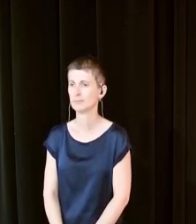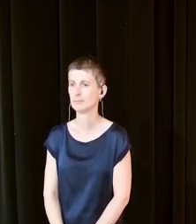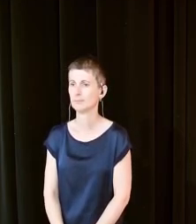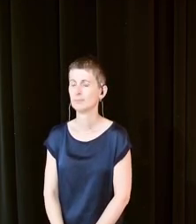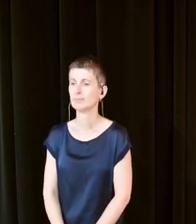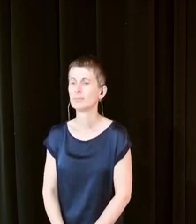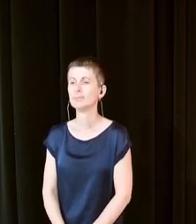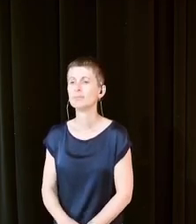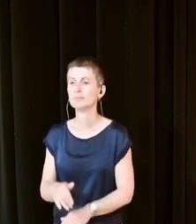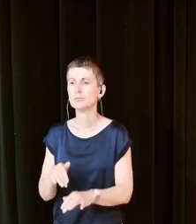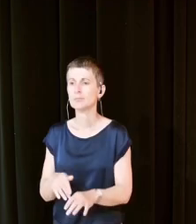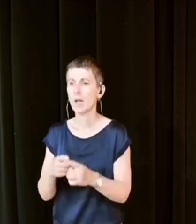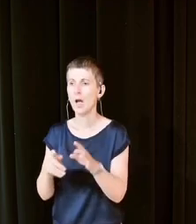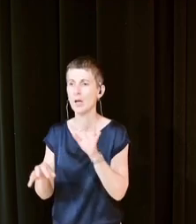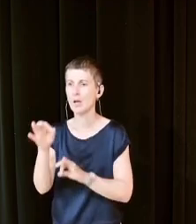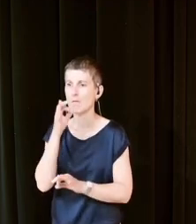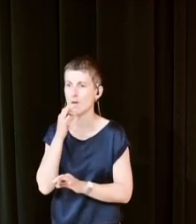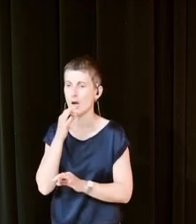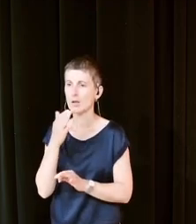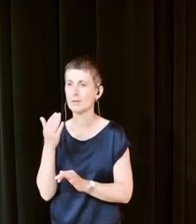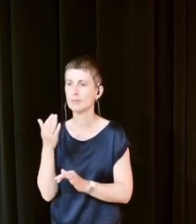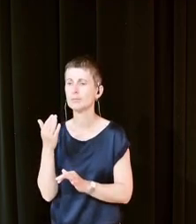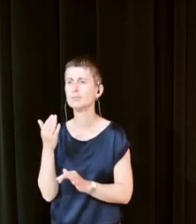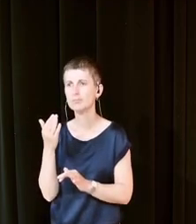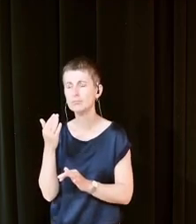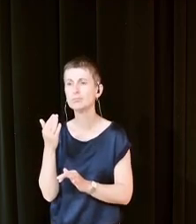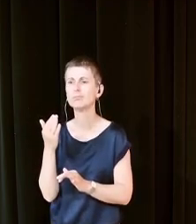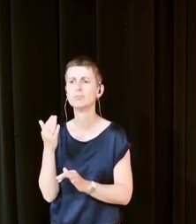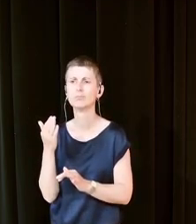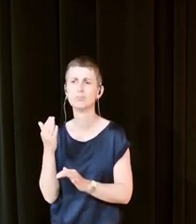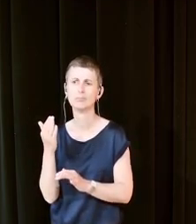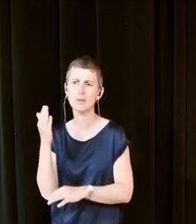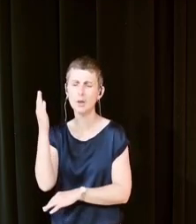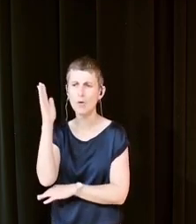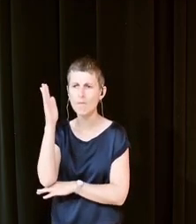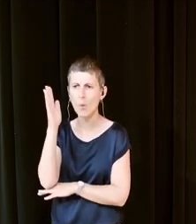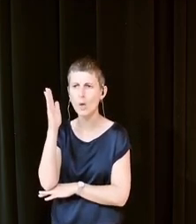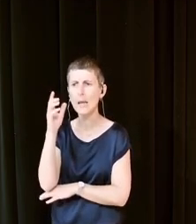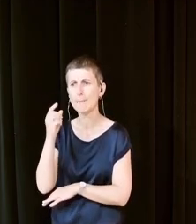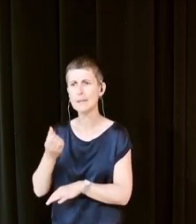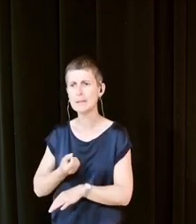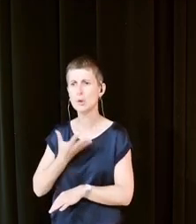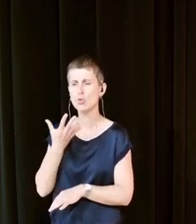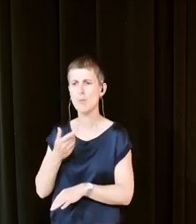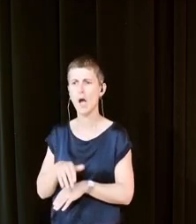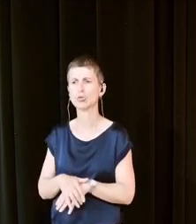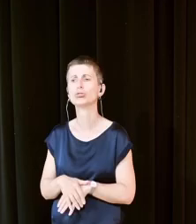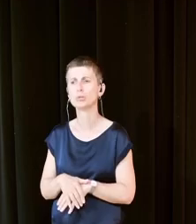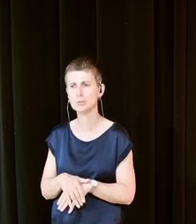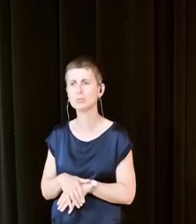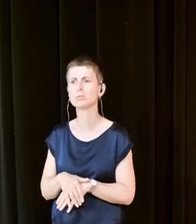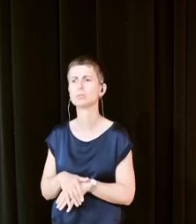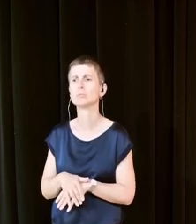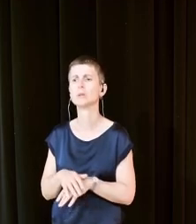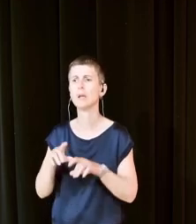Ich habe auch noch eine Frage. Und zwar war ich in Ihrem Vortrag an einer Stelle etwas überrascht, als Sie die Bilder